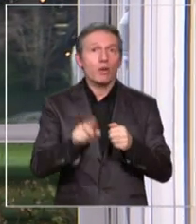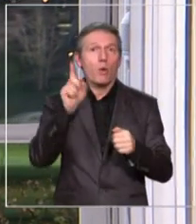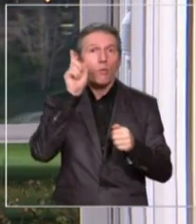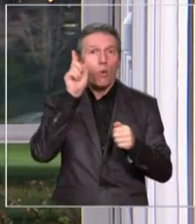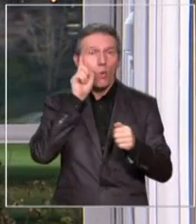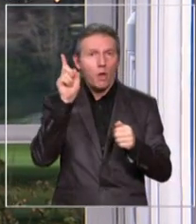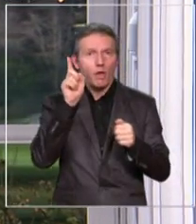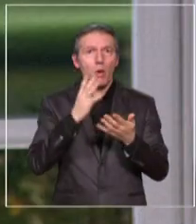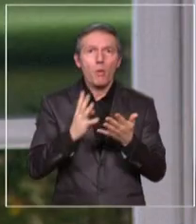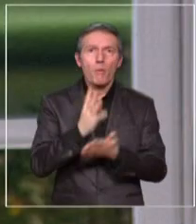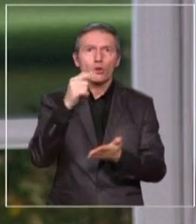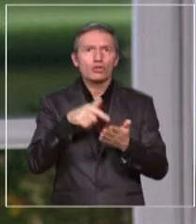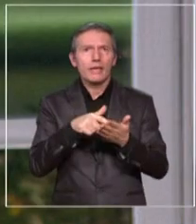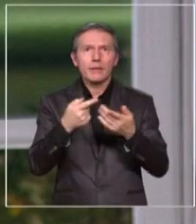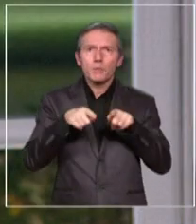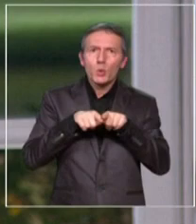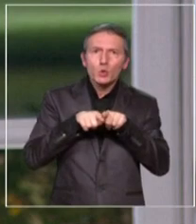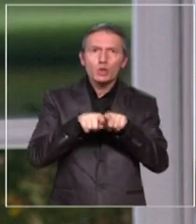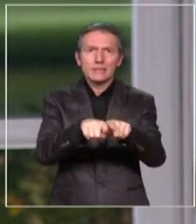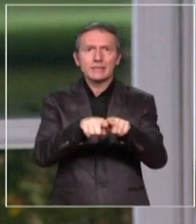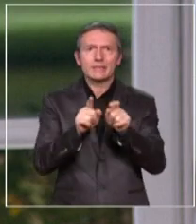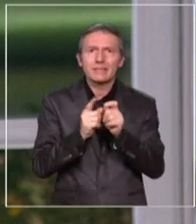d'un projet de justice et de progrès social